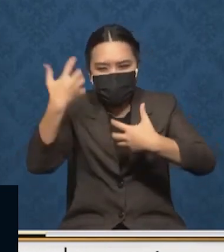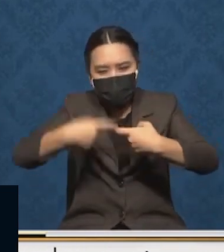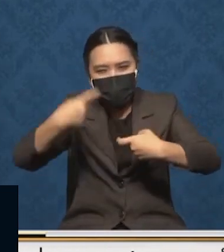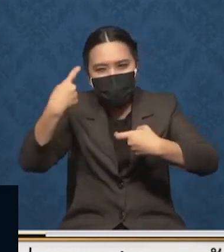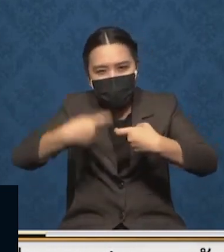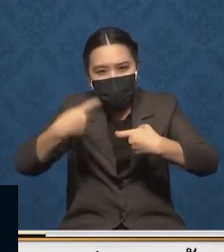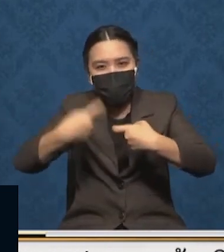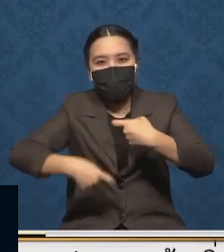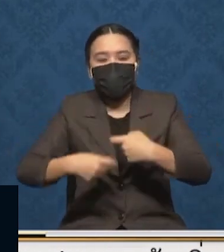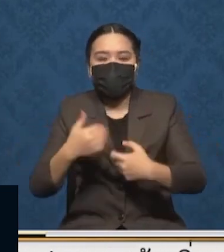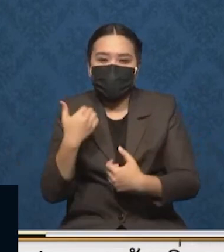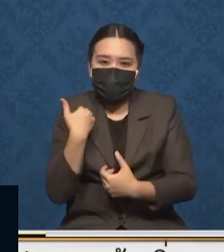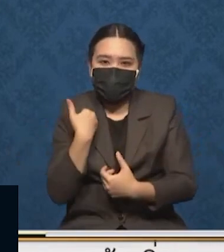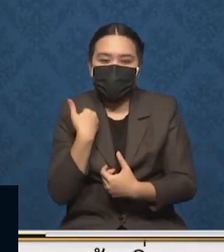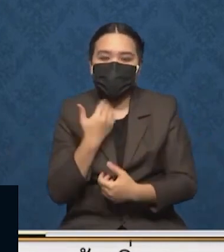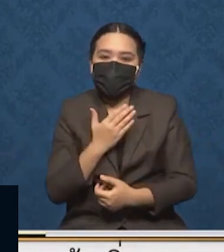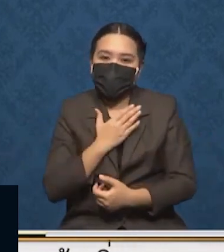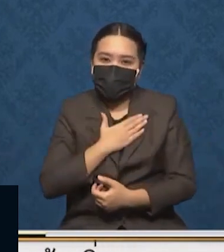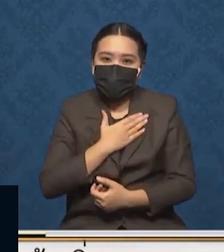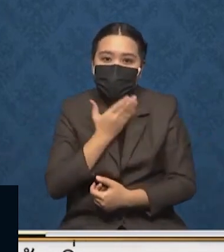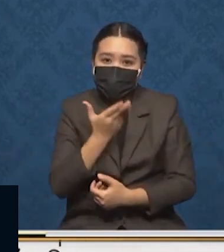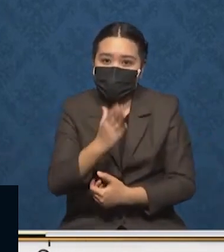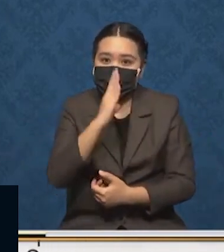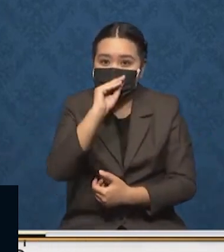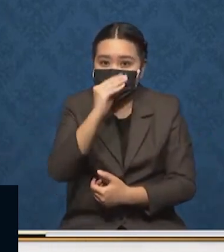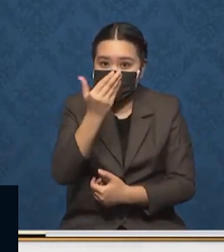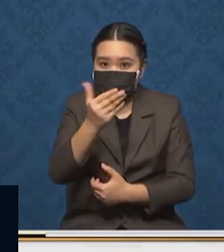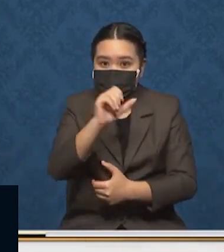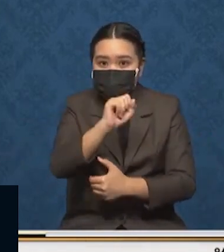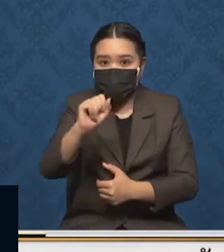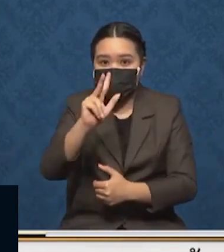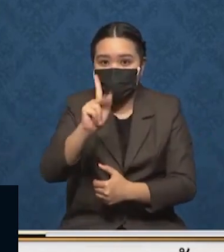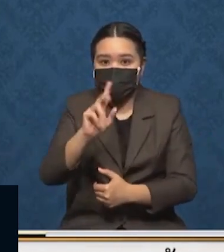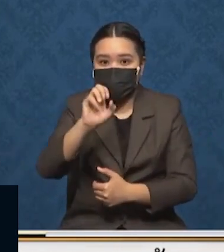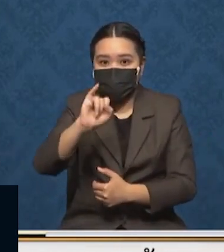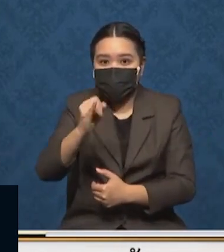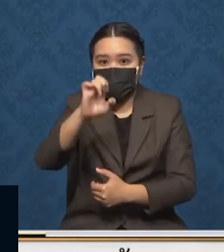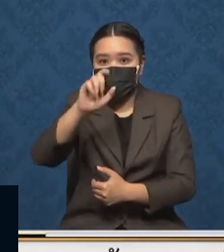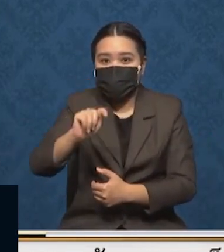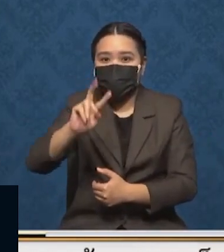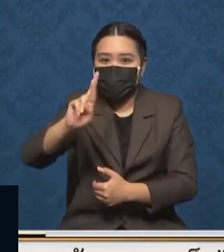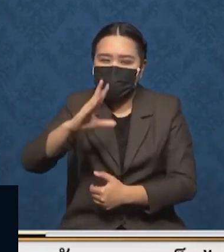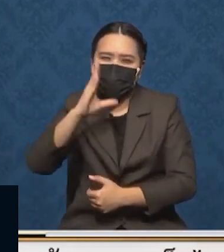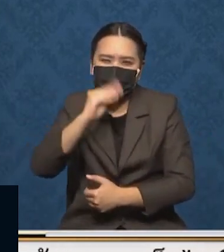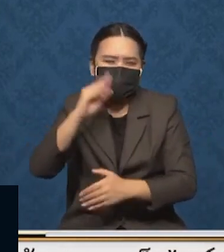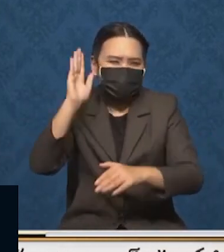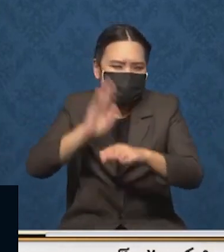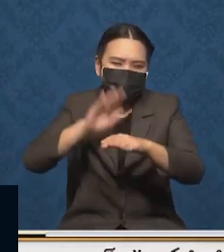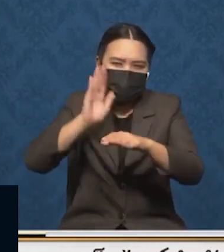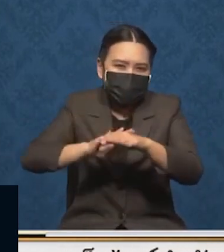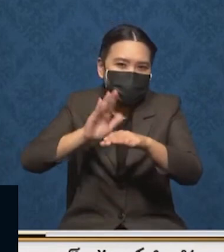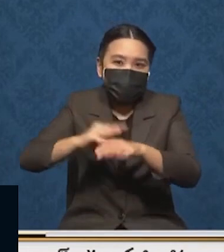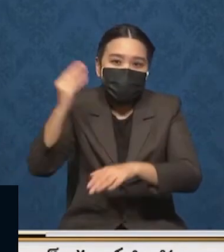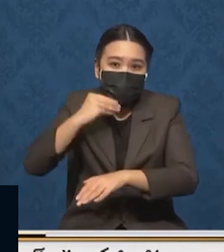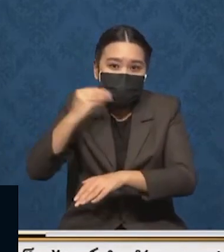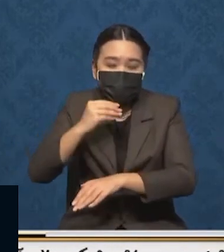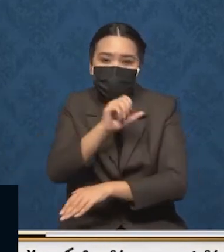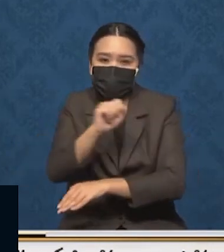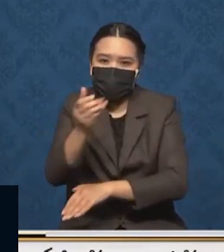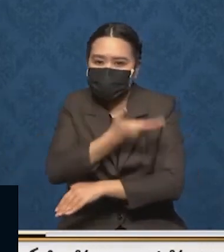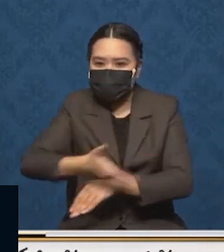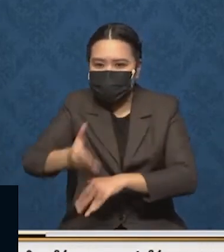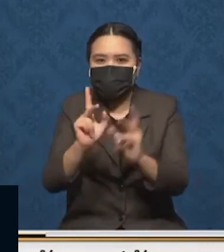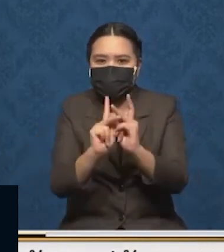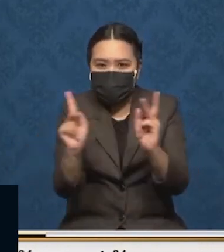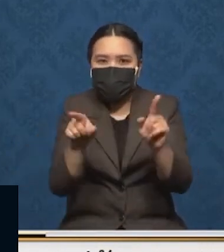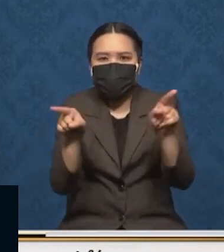ท่านั้นผมขออนุญาตพาดพิงท่านขจิตชัยนิคมย้ำประเด็นนี้ย้ำแล้วย้ำอีกเพื่อนสมาชิกผมที่เป็นกรรมธิการก็บ